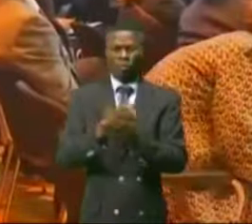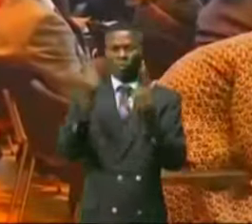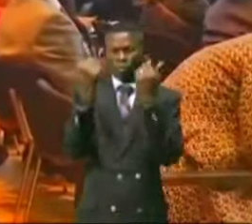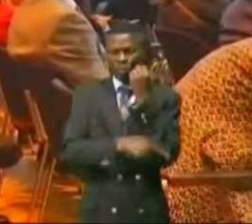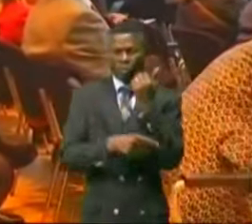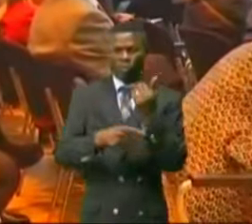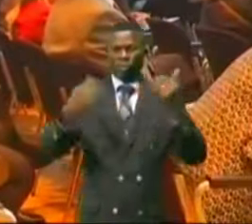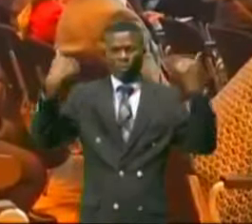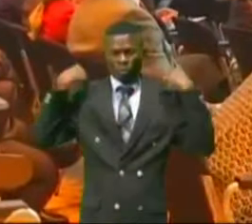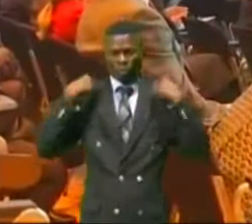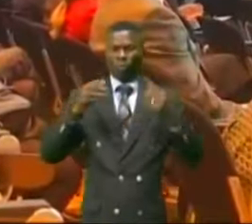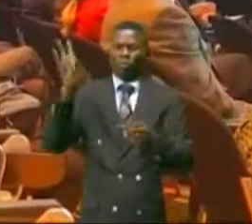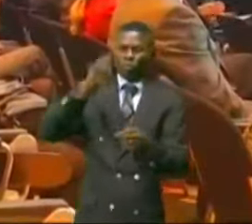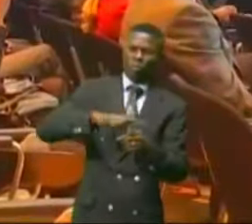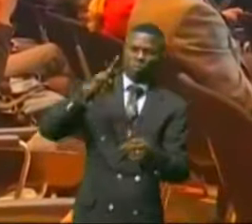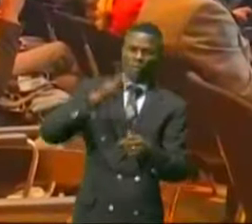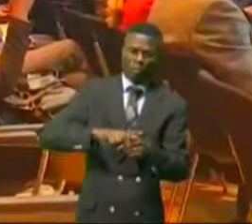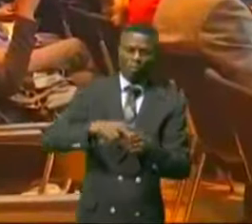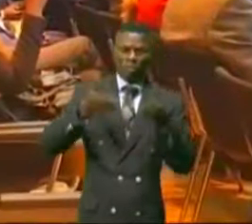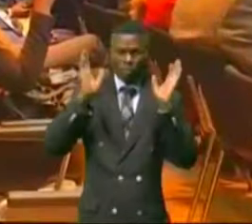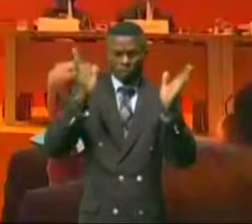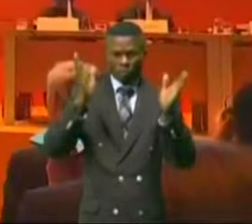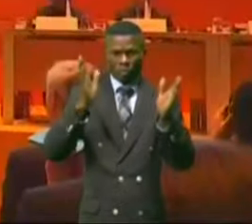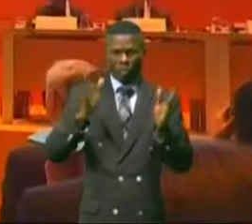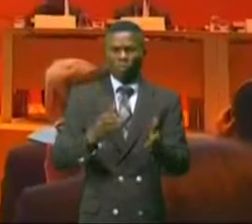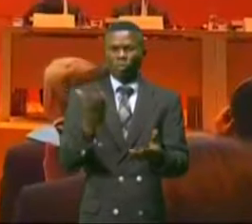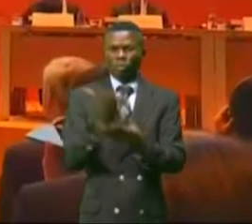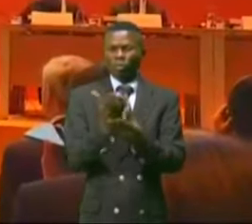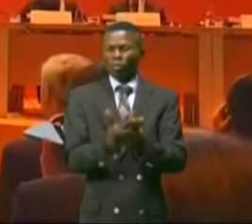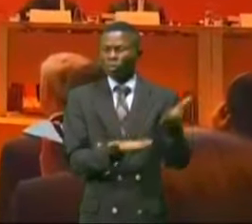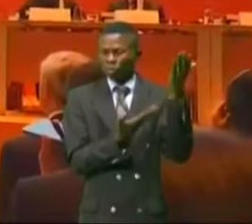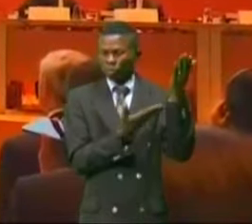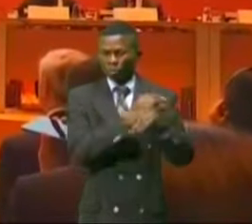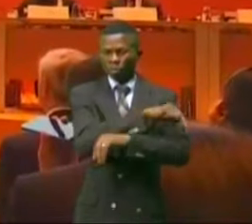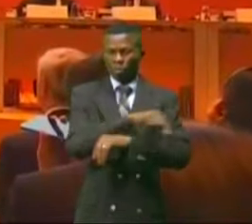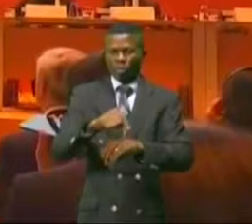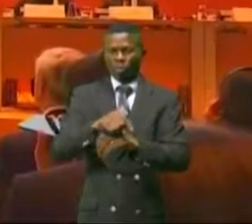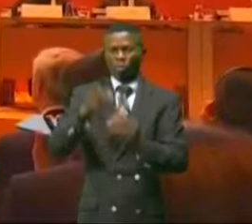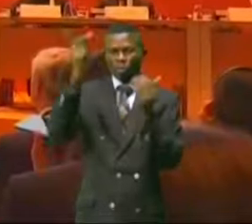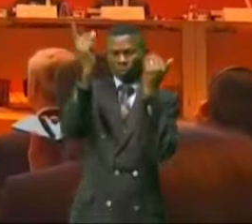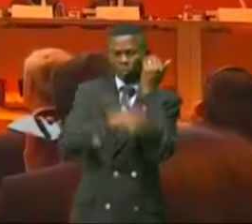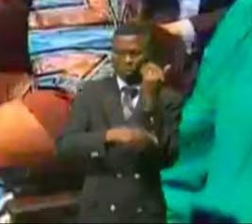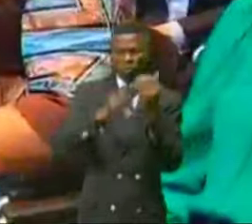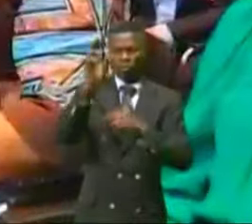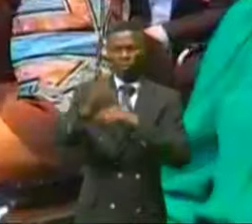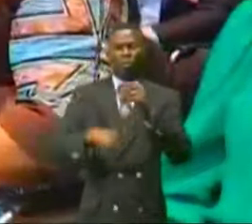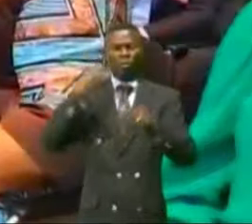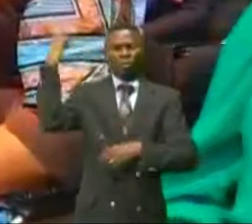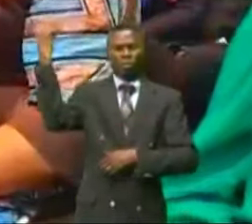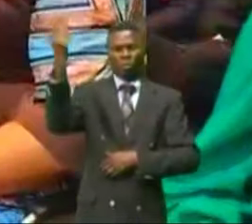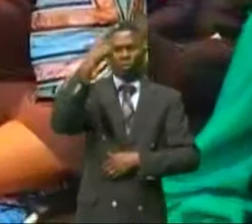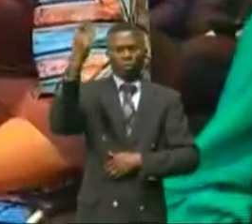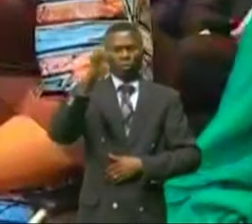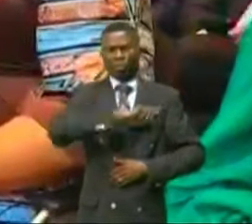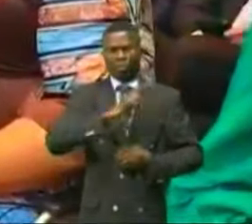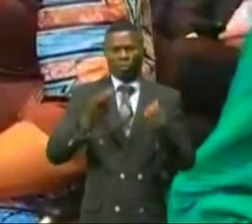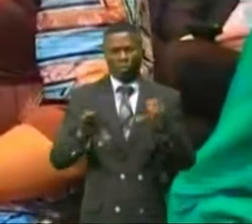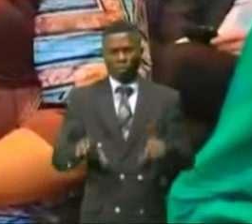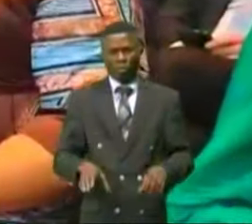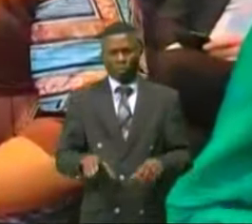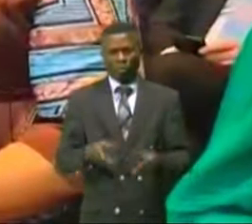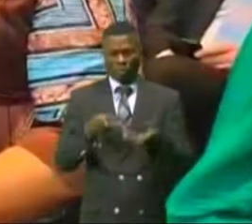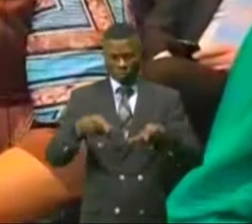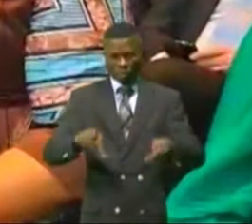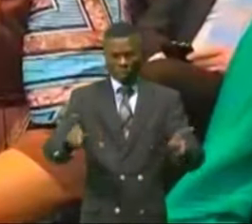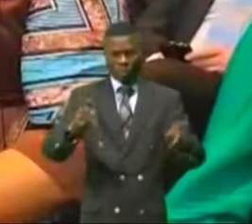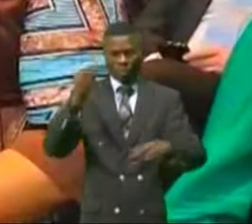des auteurs des crimes les plus graves, un outil important pour la Cour pénale internationale. Notez que la RDC, par le